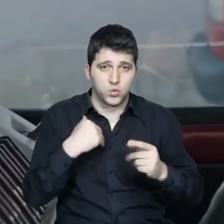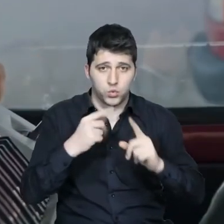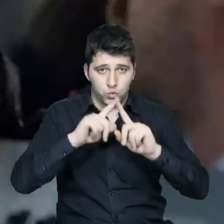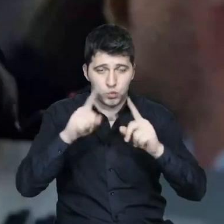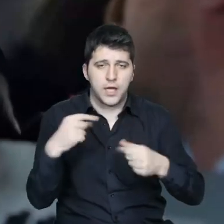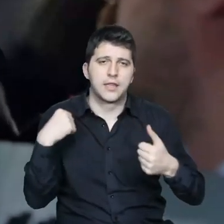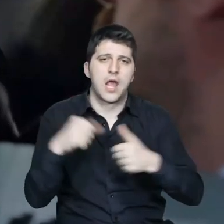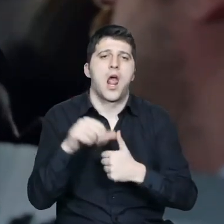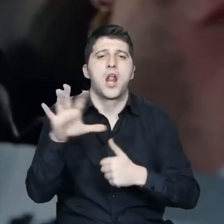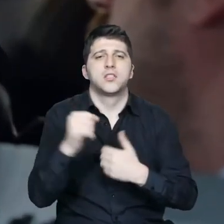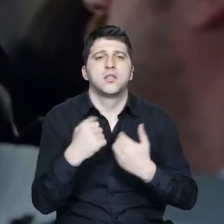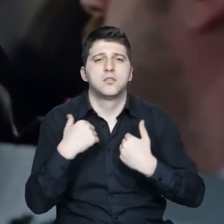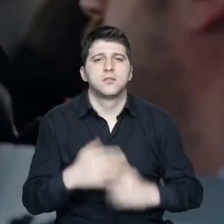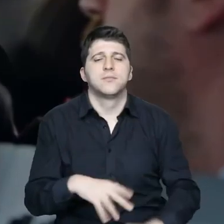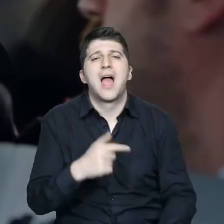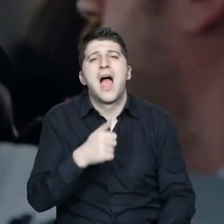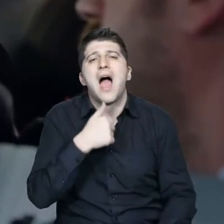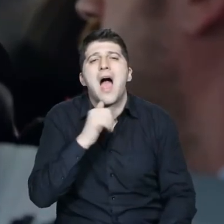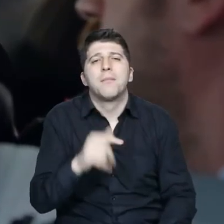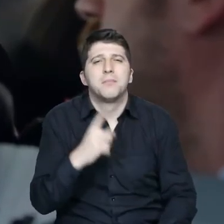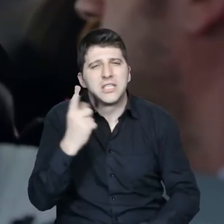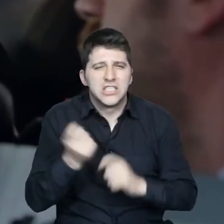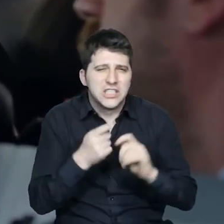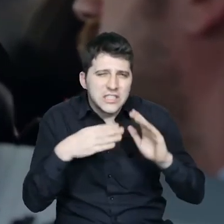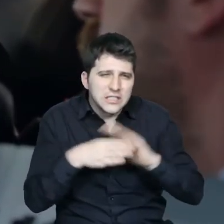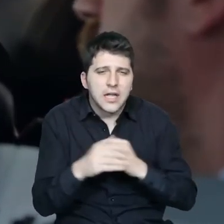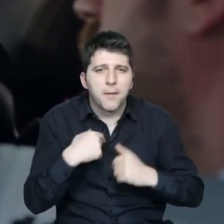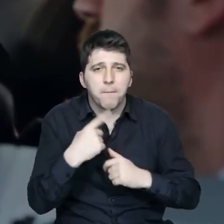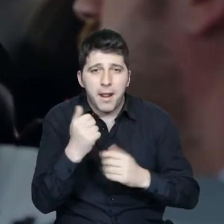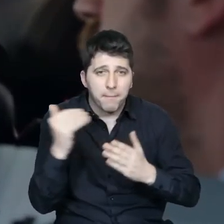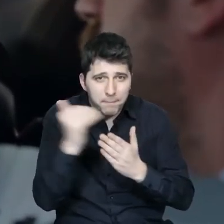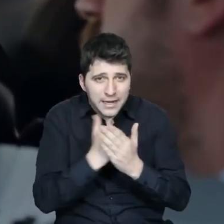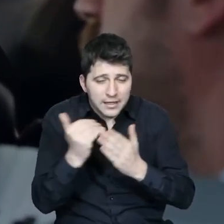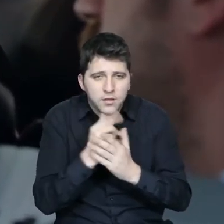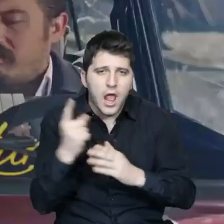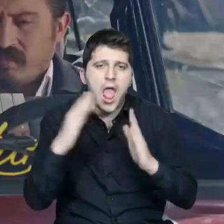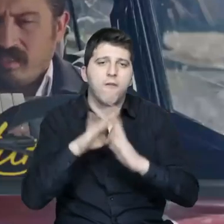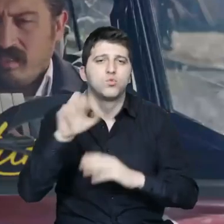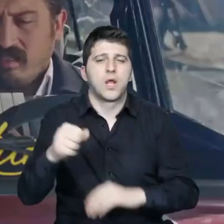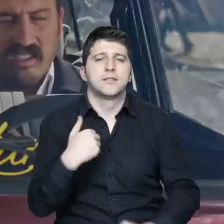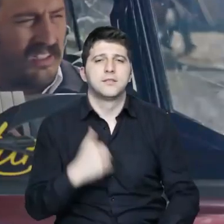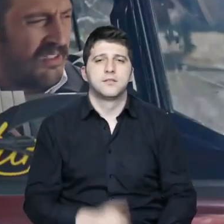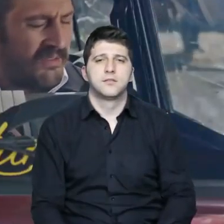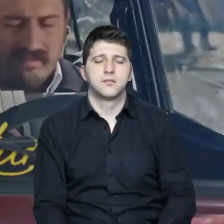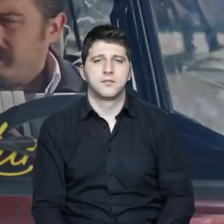Dükkanımızı geri alacağız. Abi bir işe mi girsek? Para biriktirip biriktirip sonra bir ev tutarız.